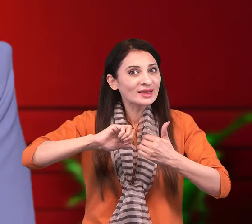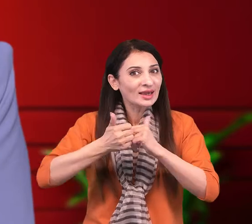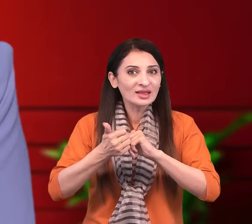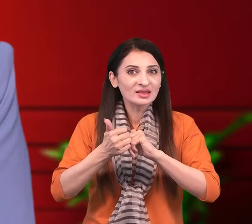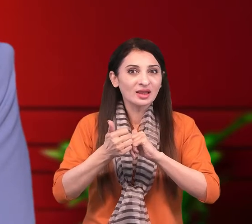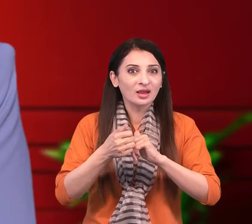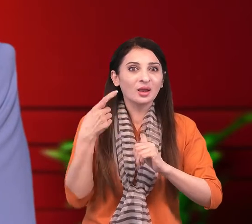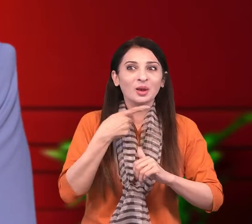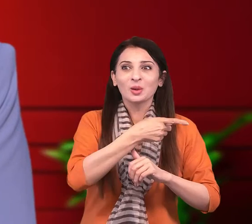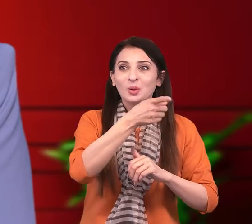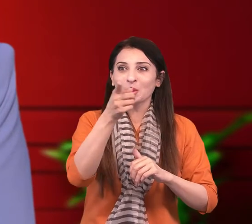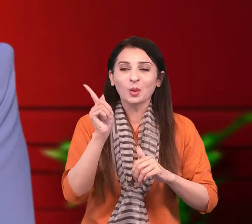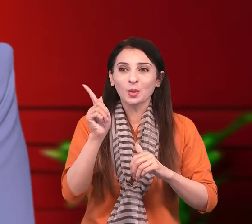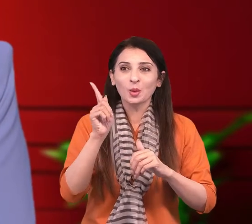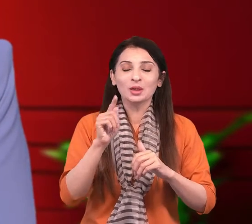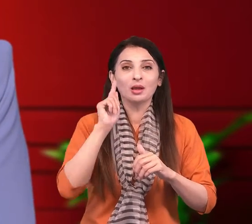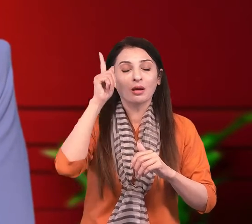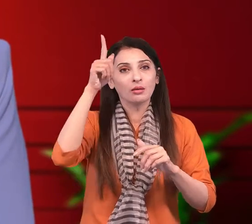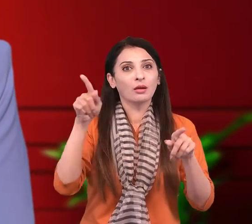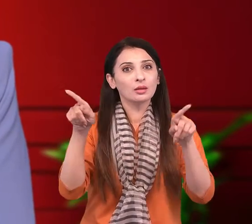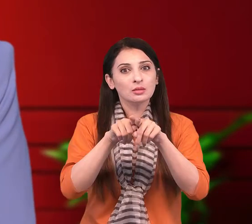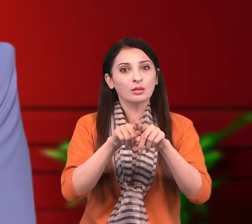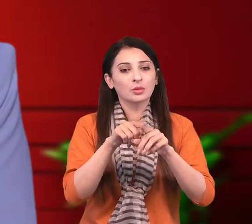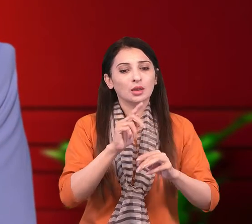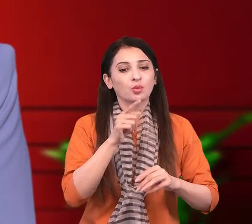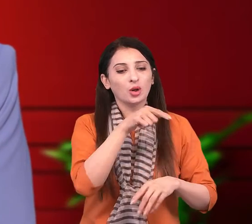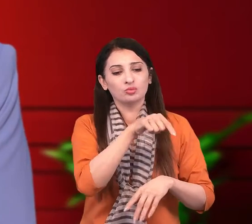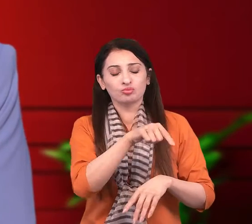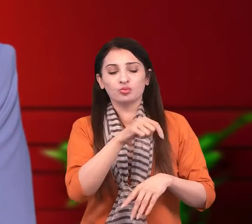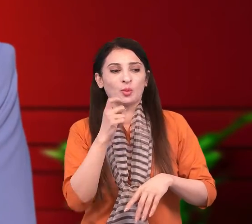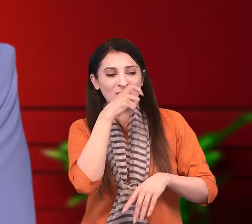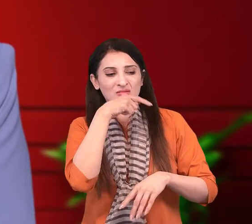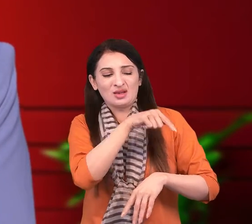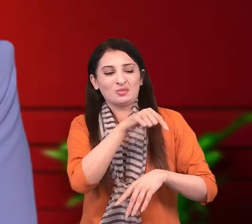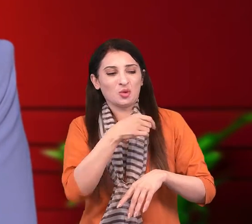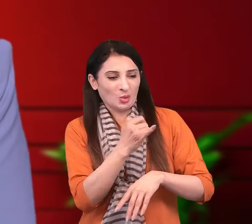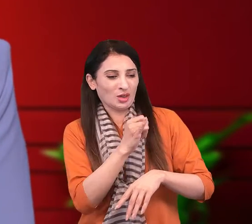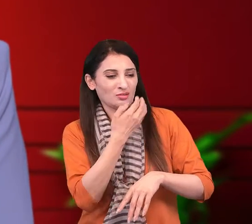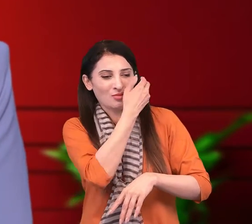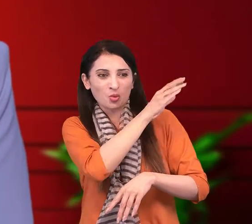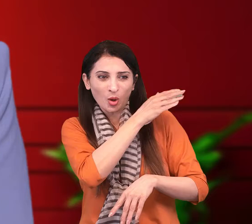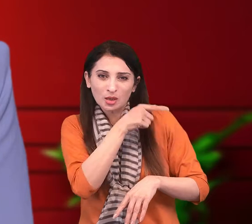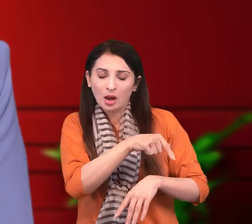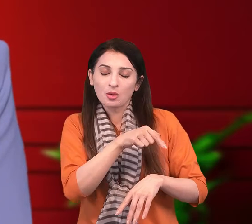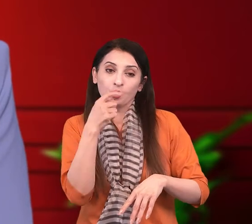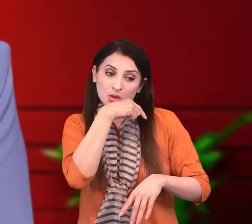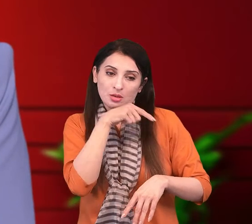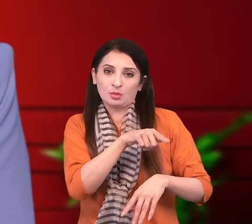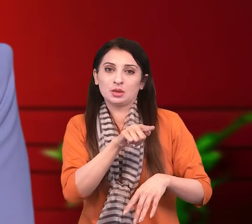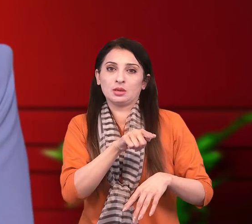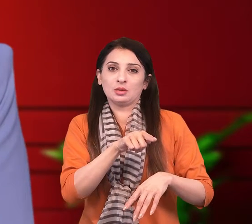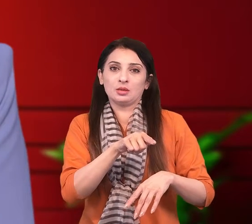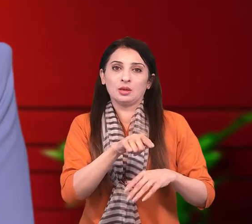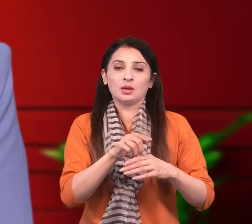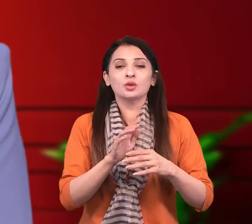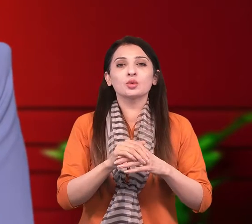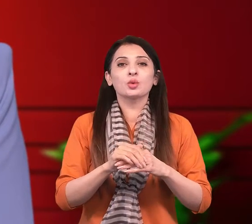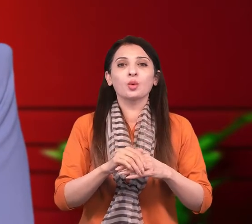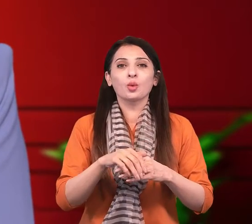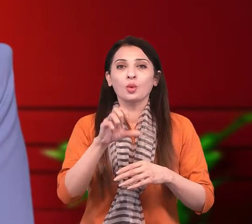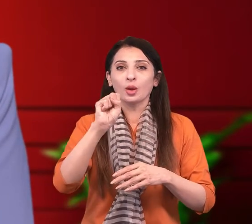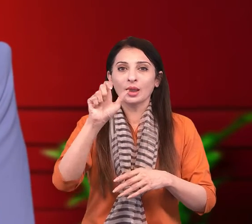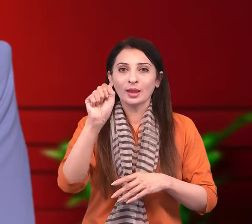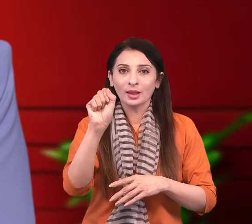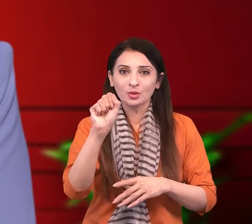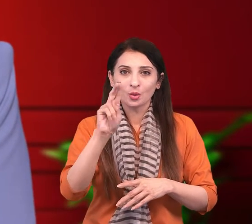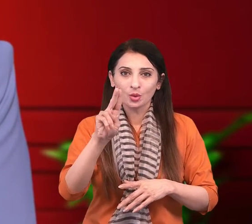है, उसकी कोई एज नहीं है। तो अगर हम इस कॉन्सेप्ट को लेके चलें तो ऑटोनमी हर इंसान की, चाहे वो एक छोटा